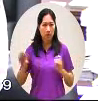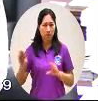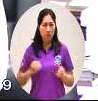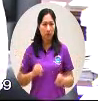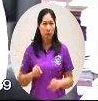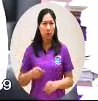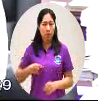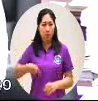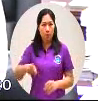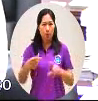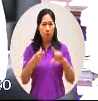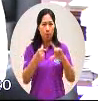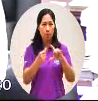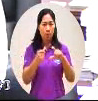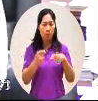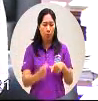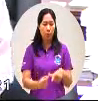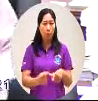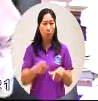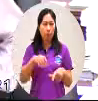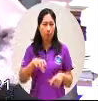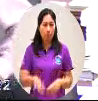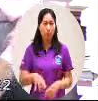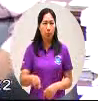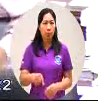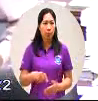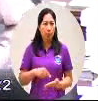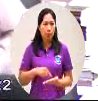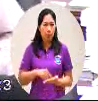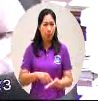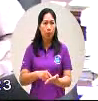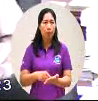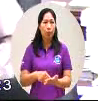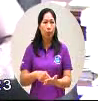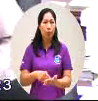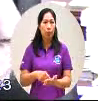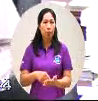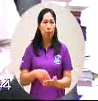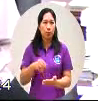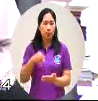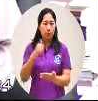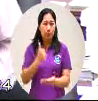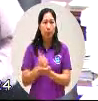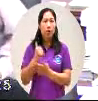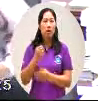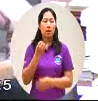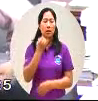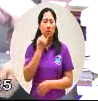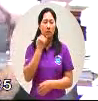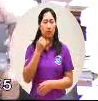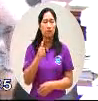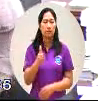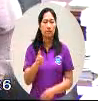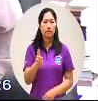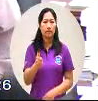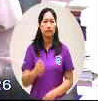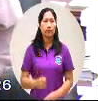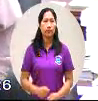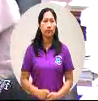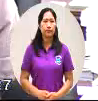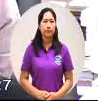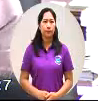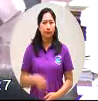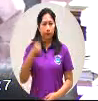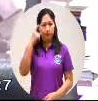公所核发，所以在这里说起来就是感谢。那么我想要请